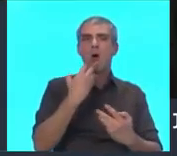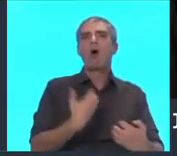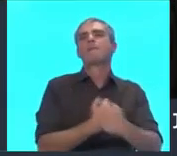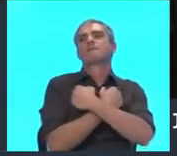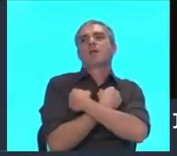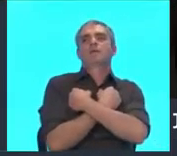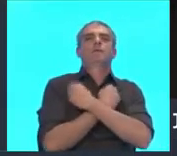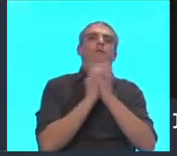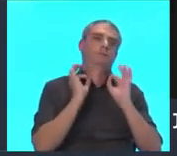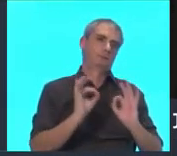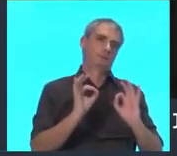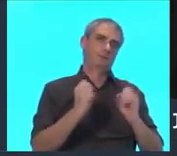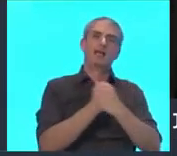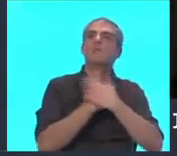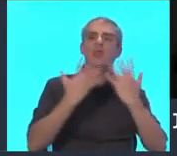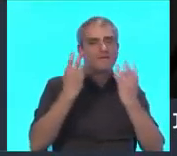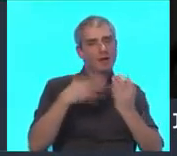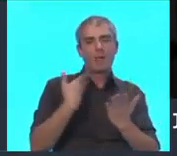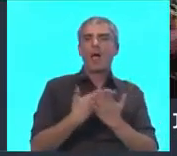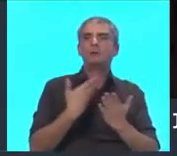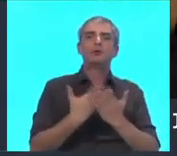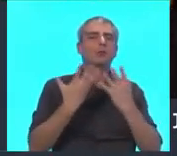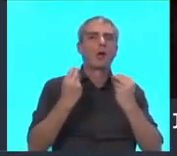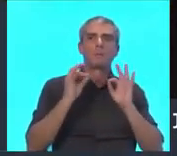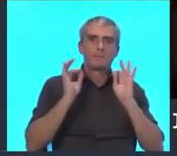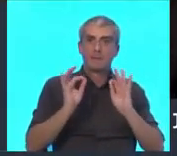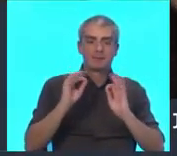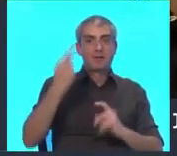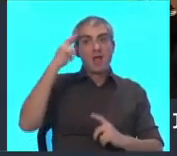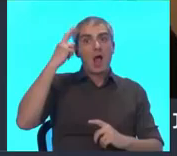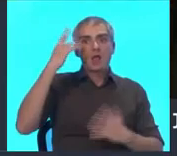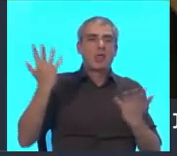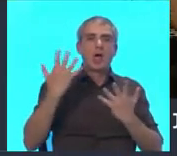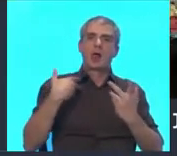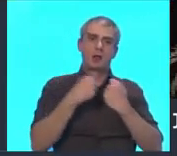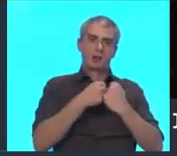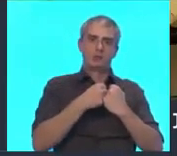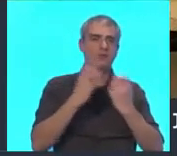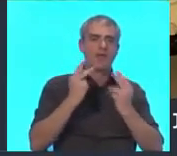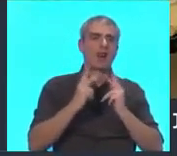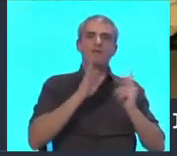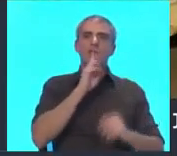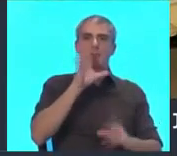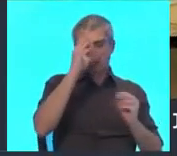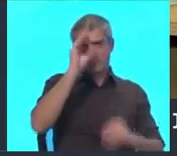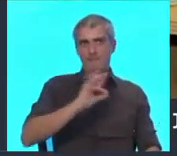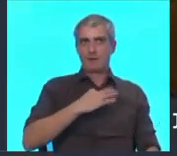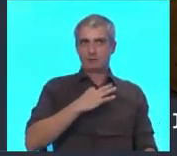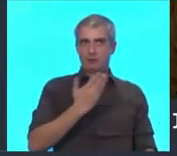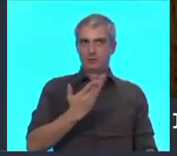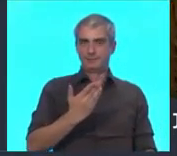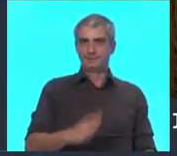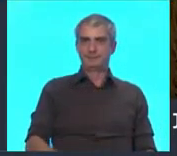ואהבה, ולא, והמון עצות, והמון, המון, כאילו באמת, ורעיונות איך להתמודד ואיך לפתור את הבעיה עם הילד.